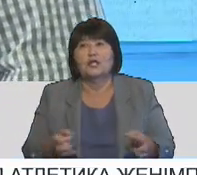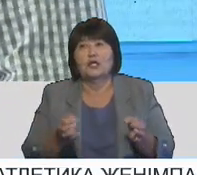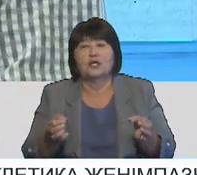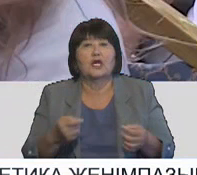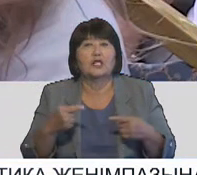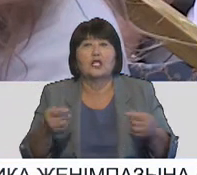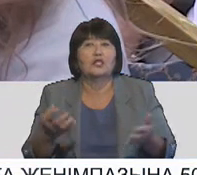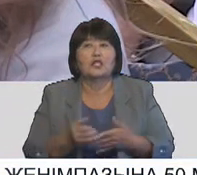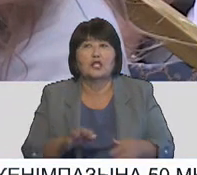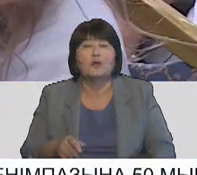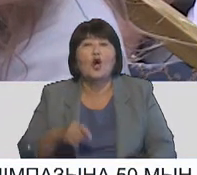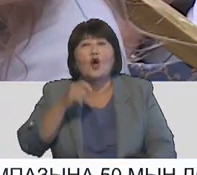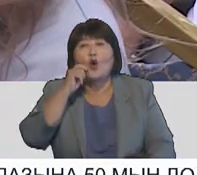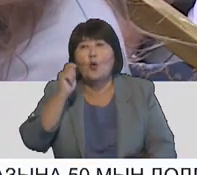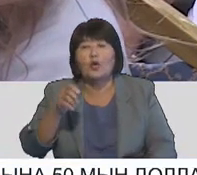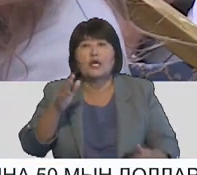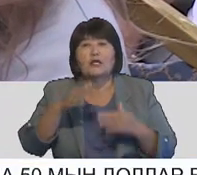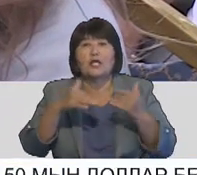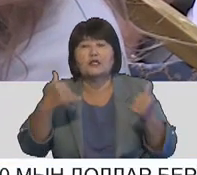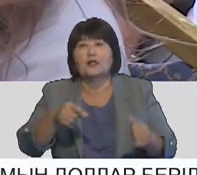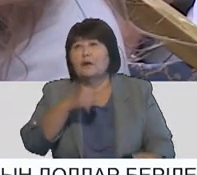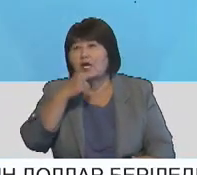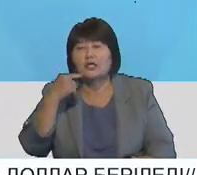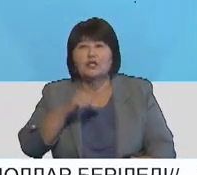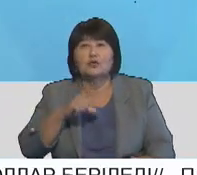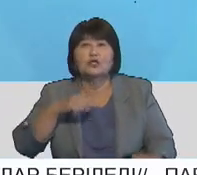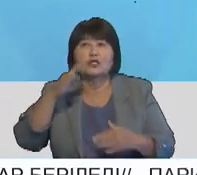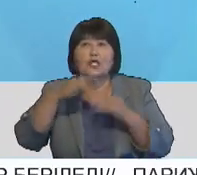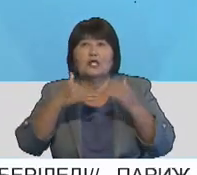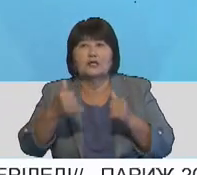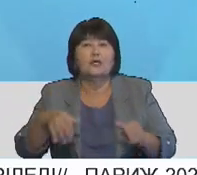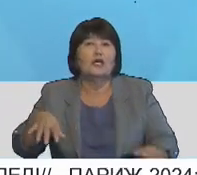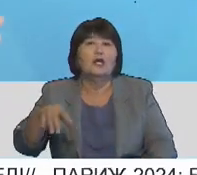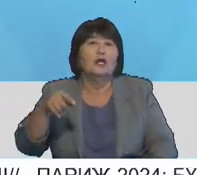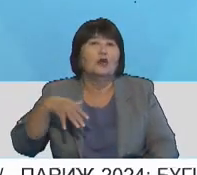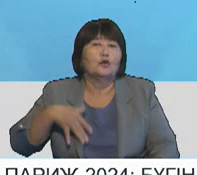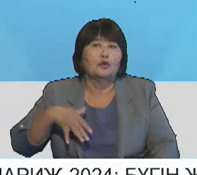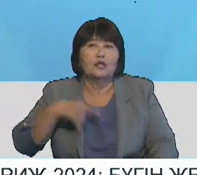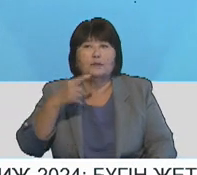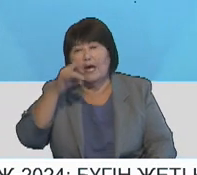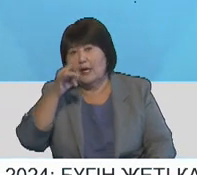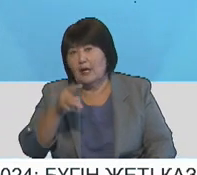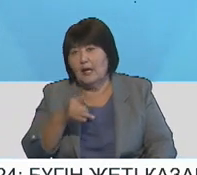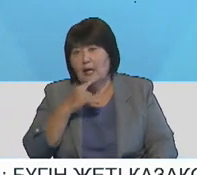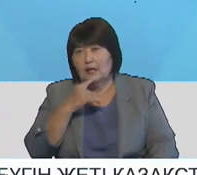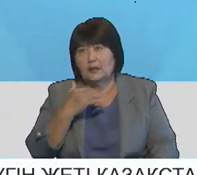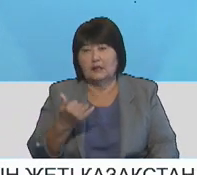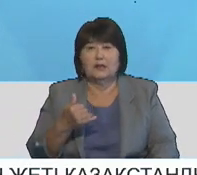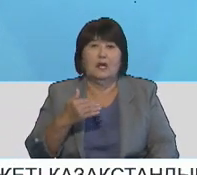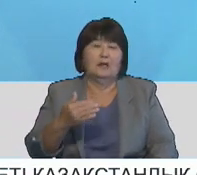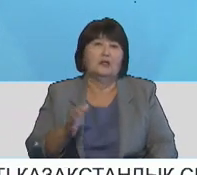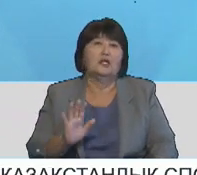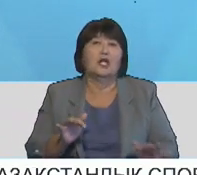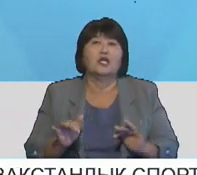алмаймыз. Украина салып алды, Ресей өздері салып алды, Беларусия салып алды, Қазақстан енді біз осы жерде жасап